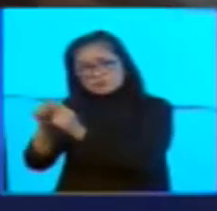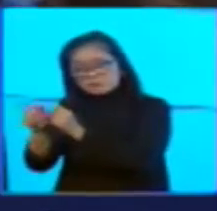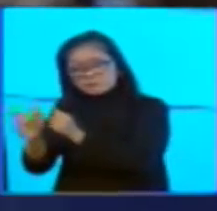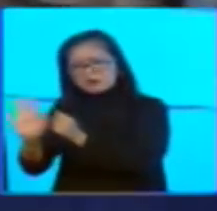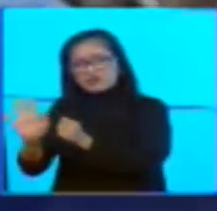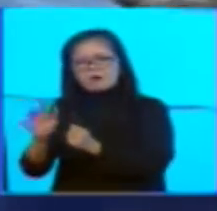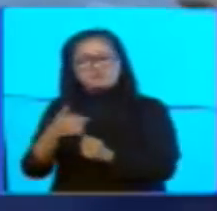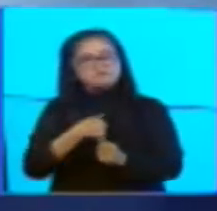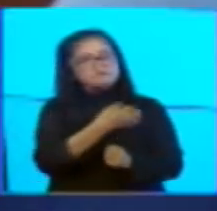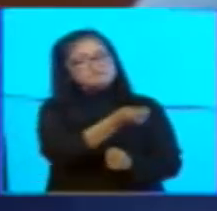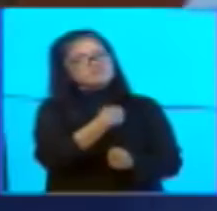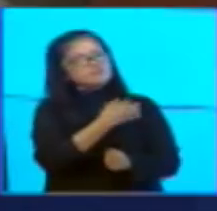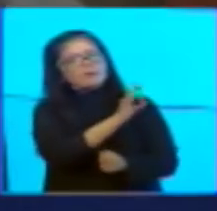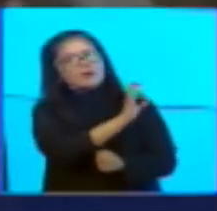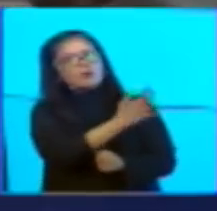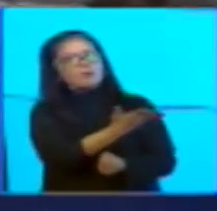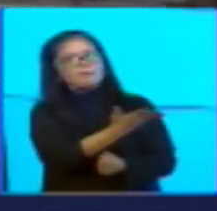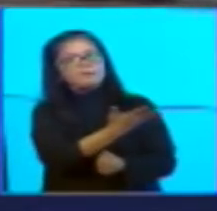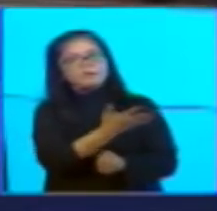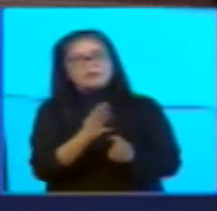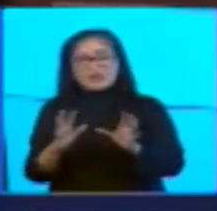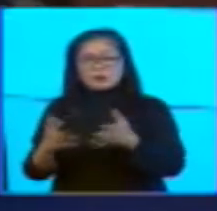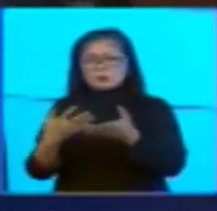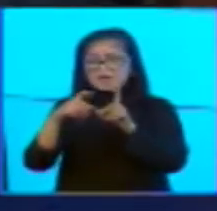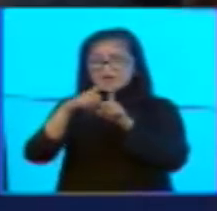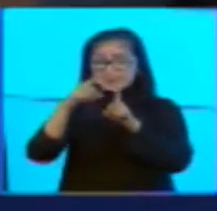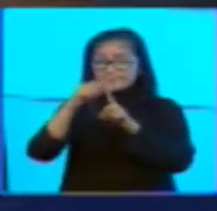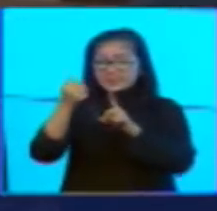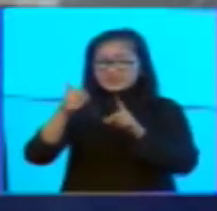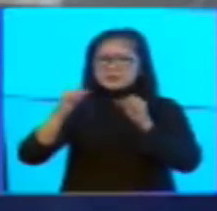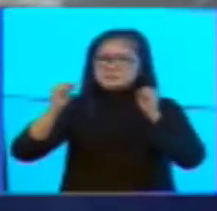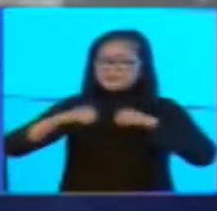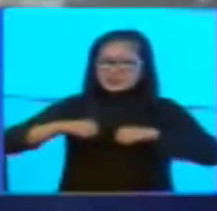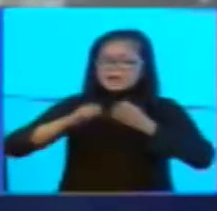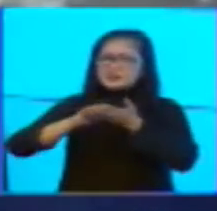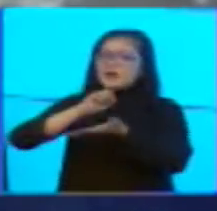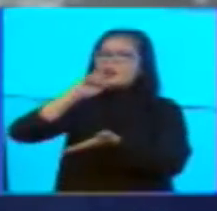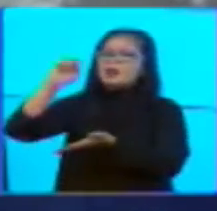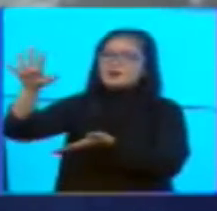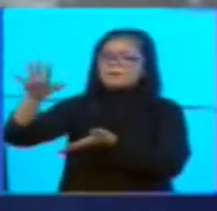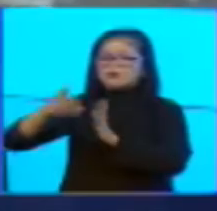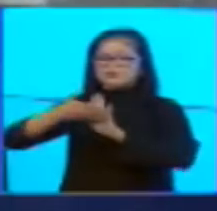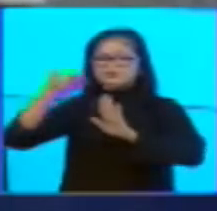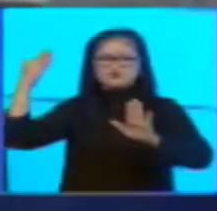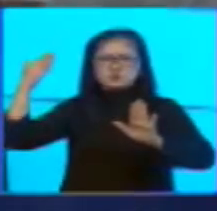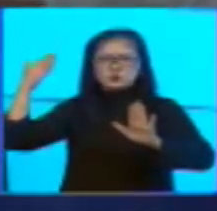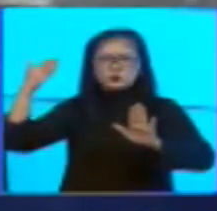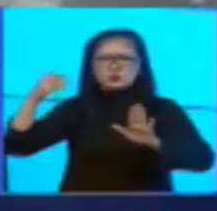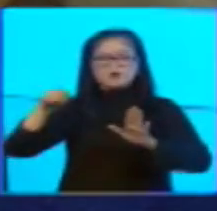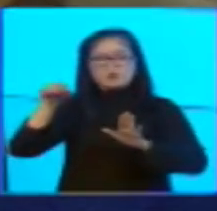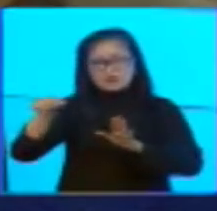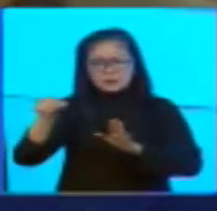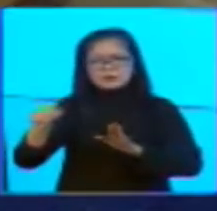ada. Anggota DPRD sepakat akan segera melaporkan pengunduran diri ratusan tenaga pemulasaran jenazah